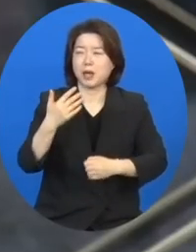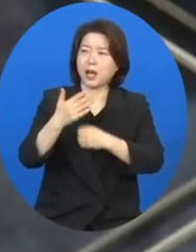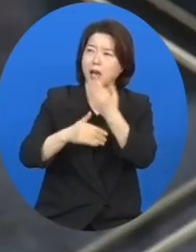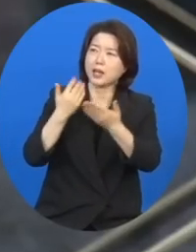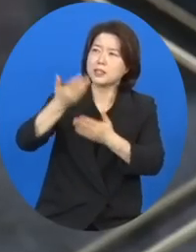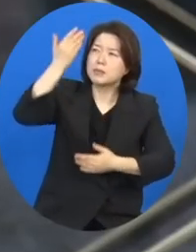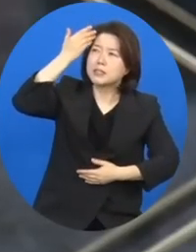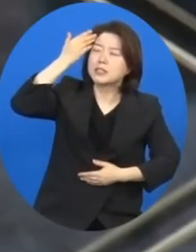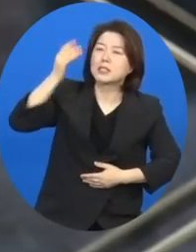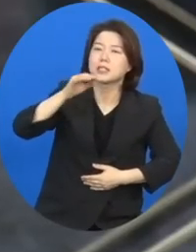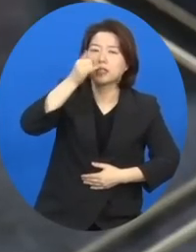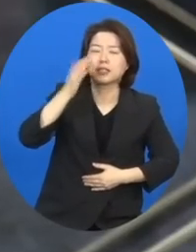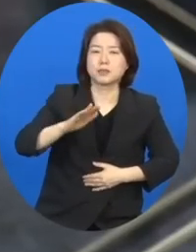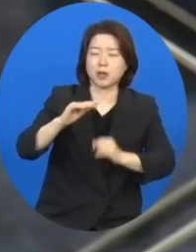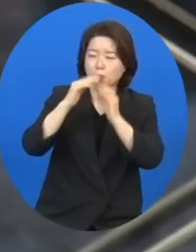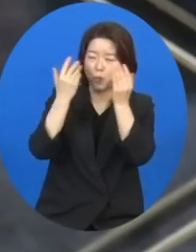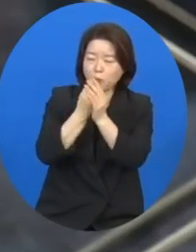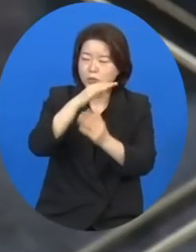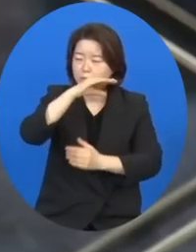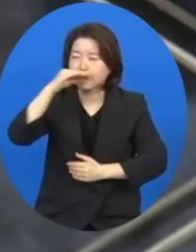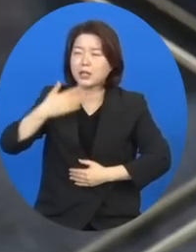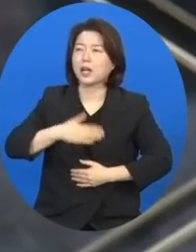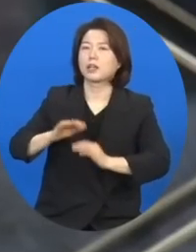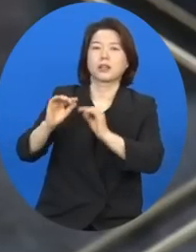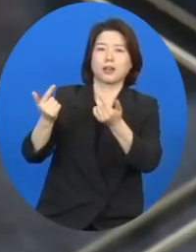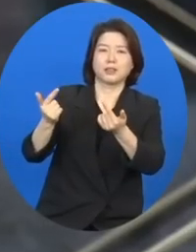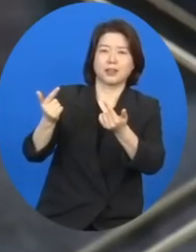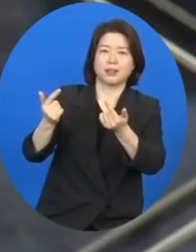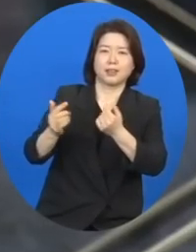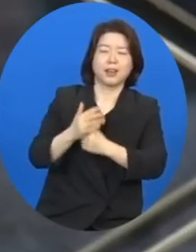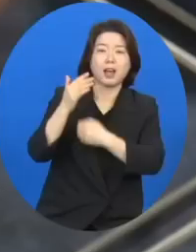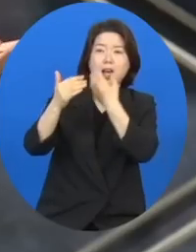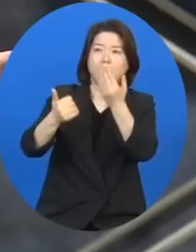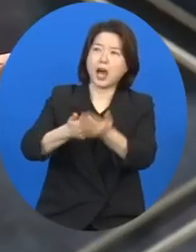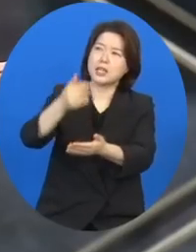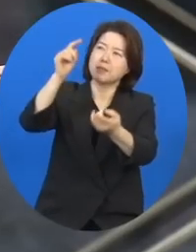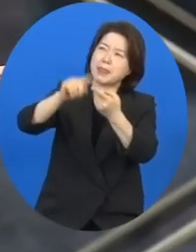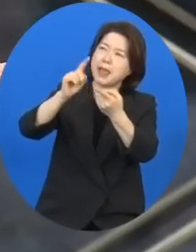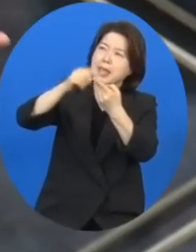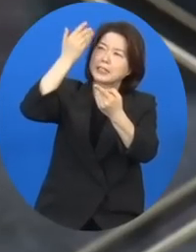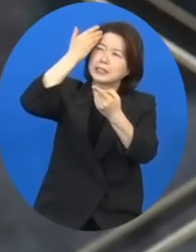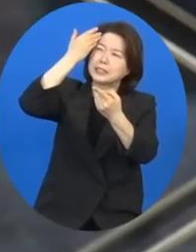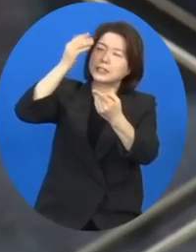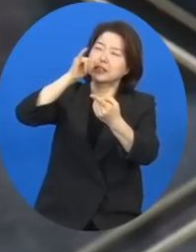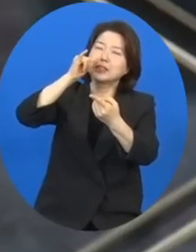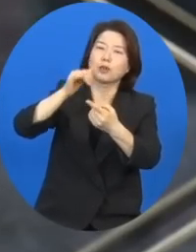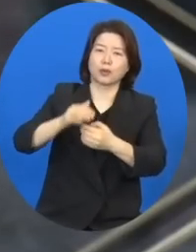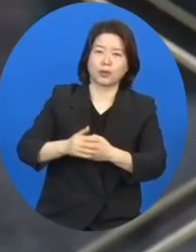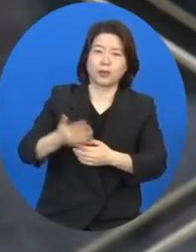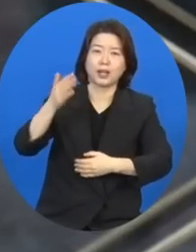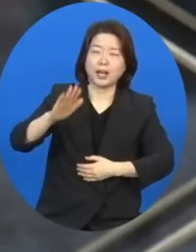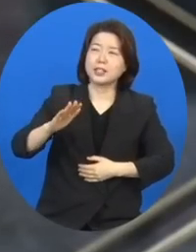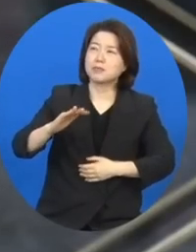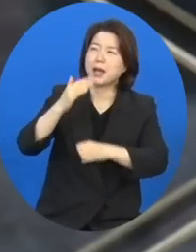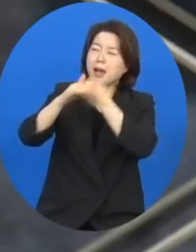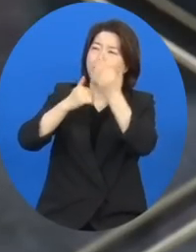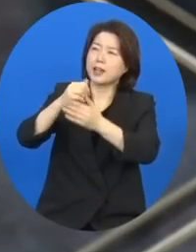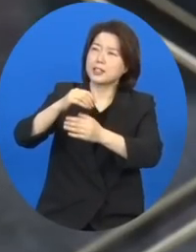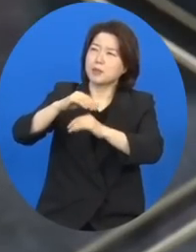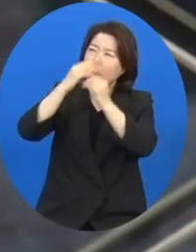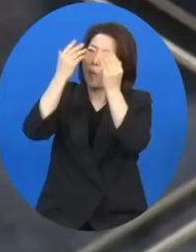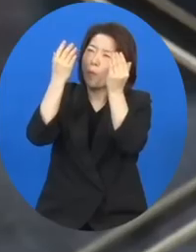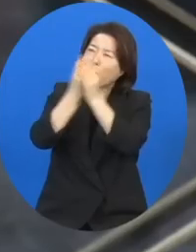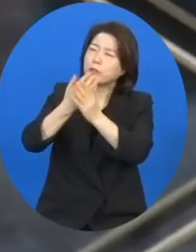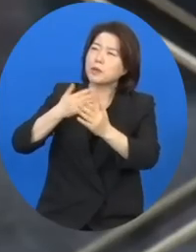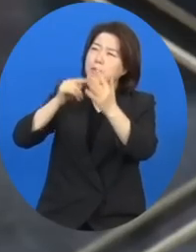있지만 온전히 알고 있지 못하거나 아니면 하나님에 대해서는 알지만 하나님을 알지 못하는